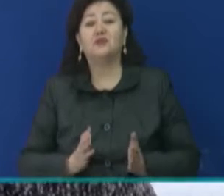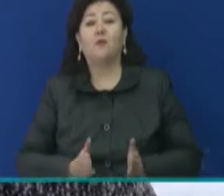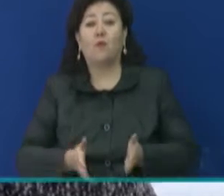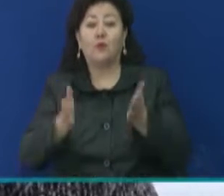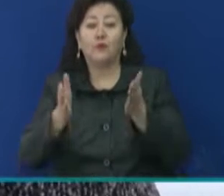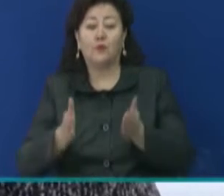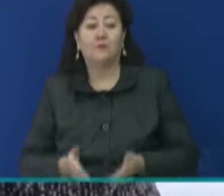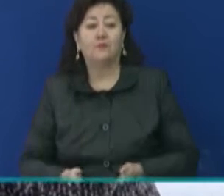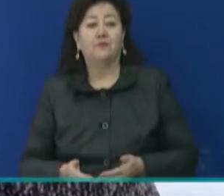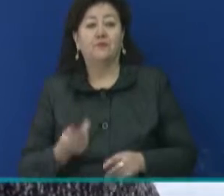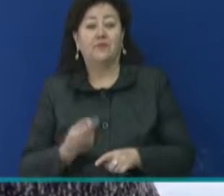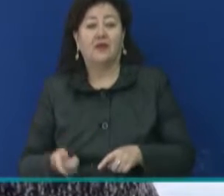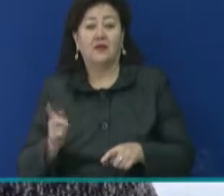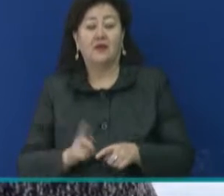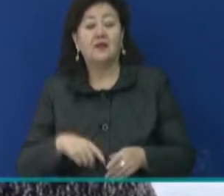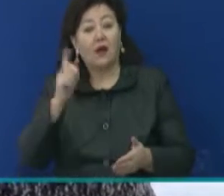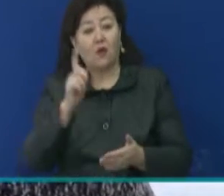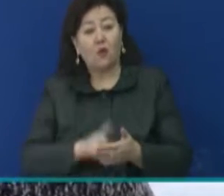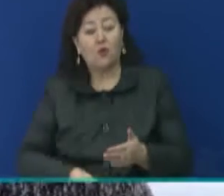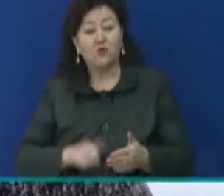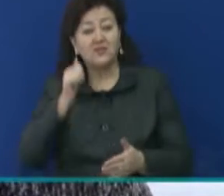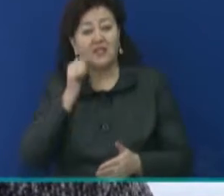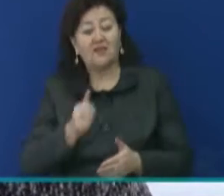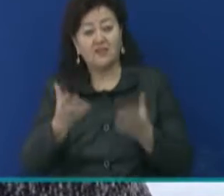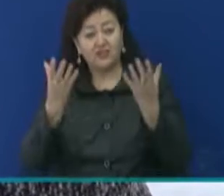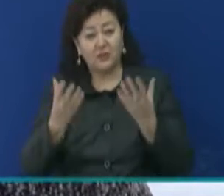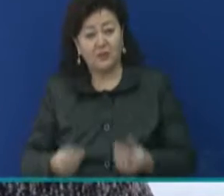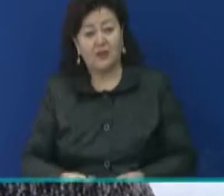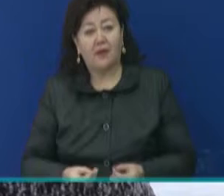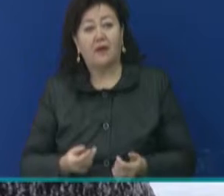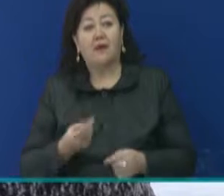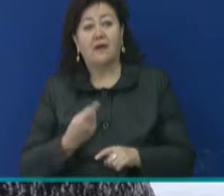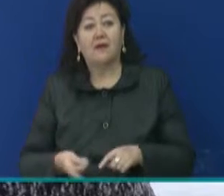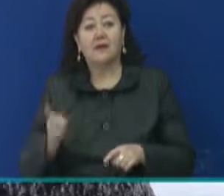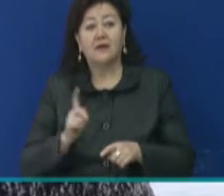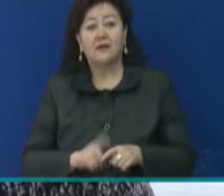это наша уверенность завтрашнем дне это